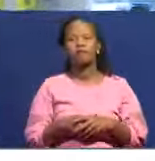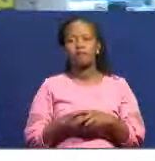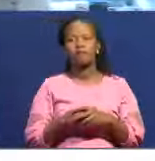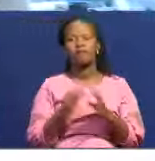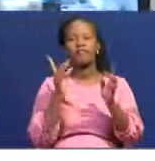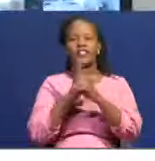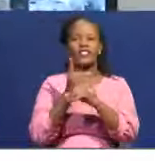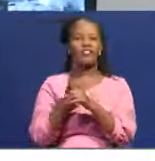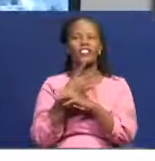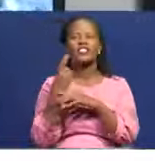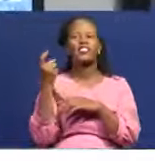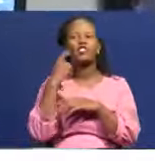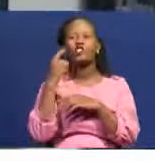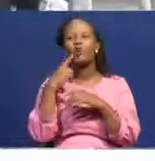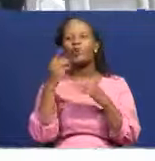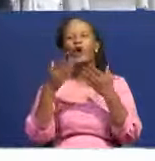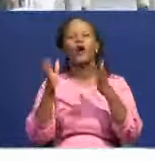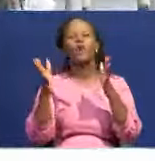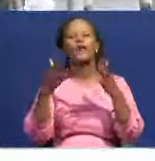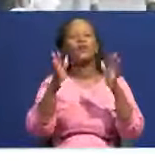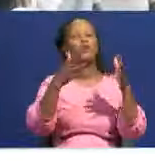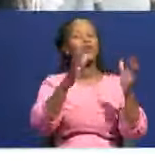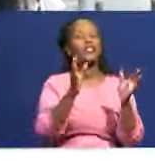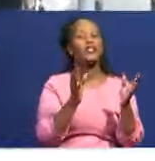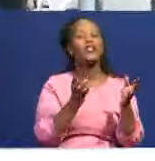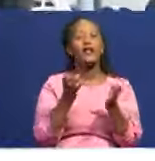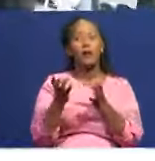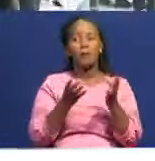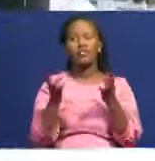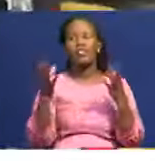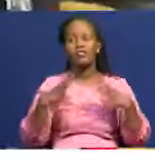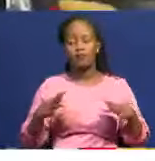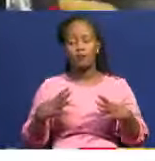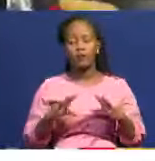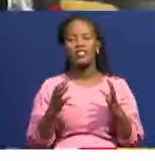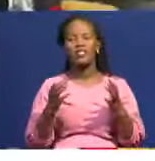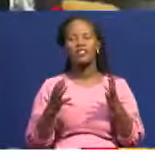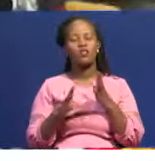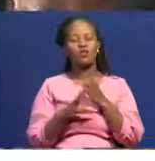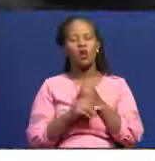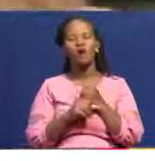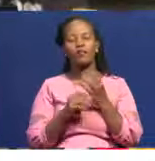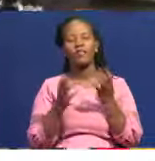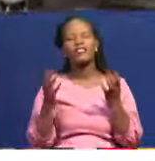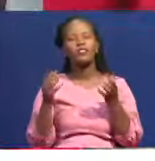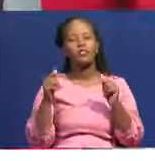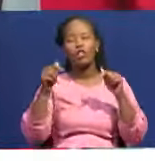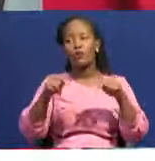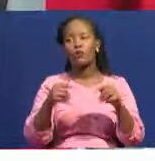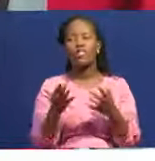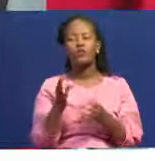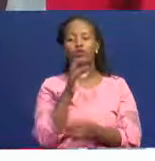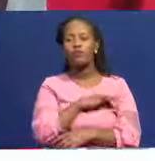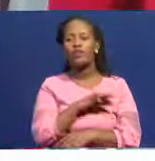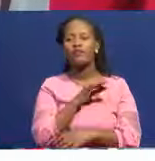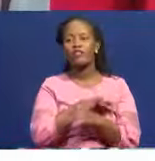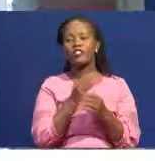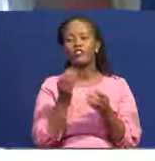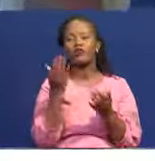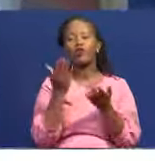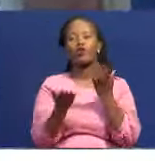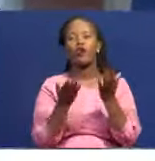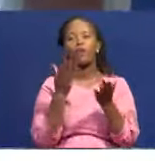Maduka kadhaa yalifunguliwa, huku wafanyabiashara wakiwa na matumaini kwamba angalau watapata kitu leo tofauti na siku ya